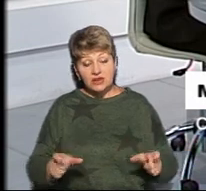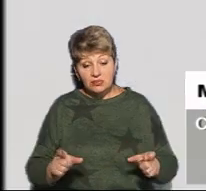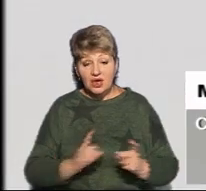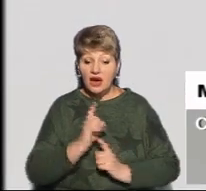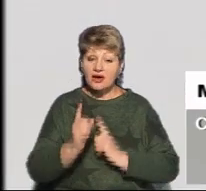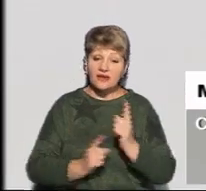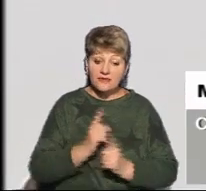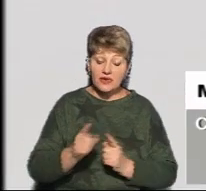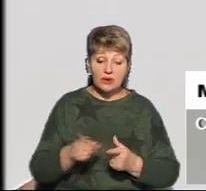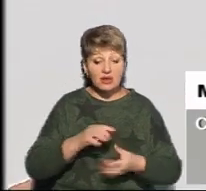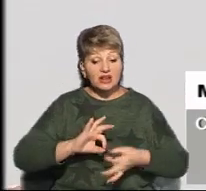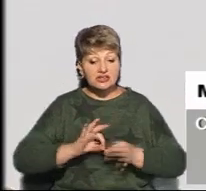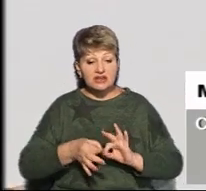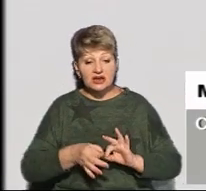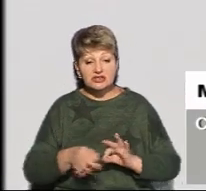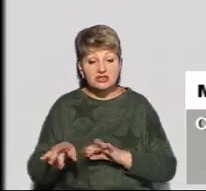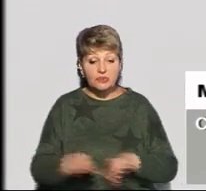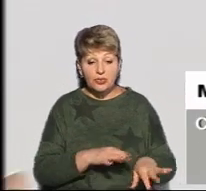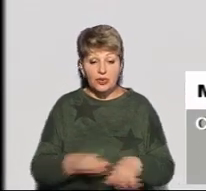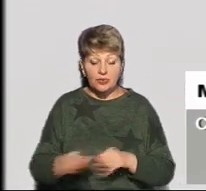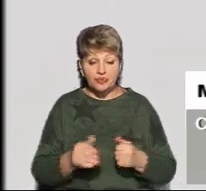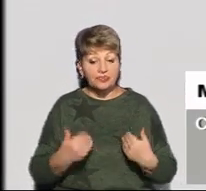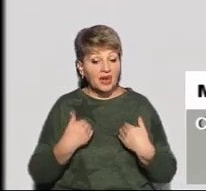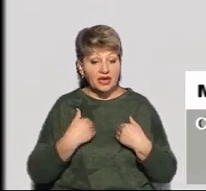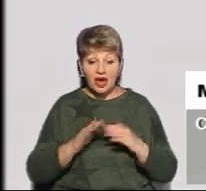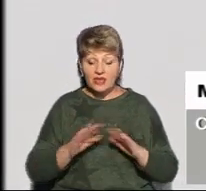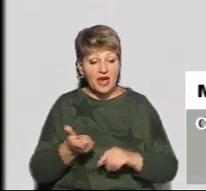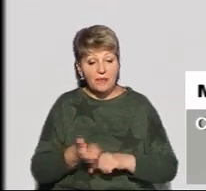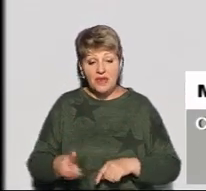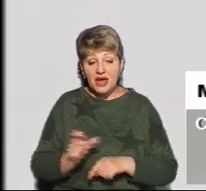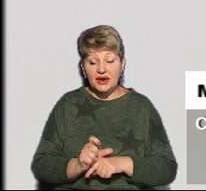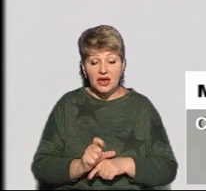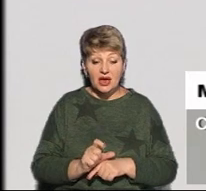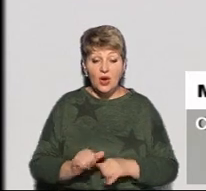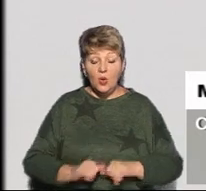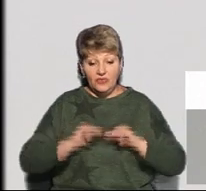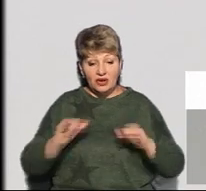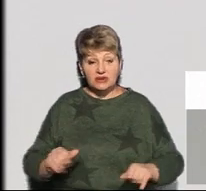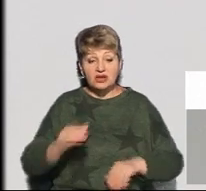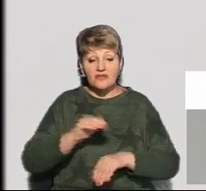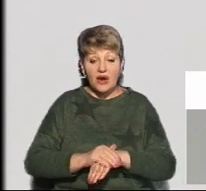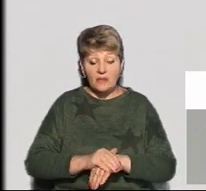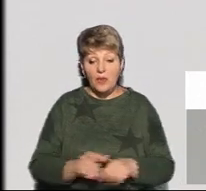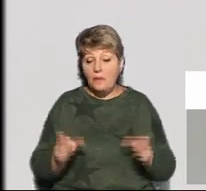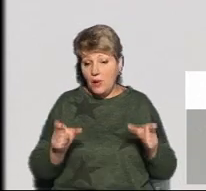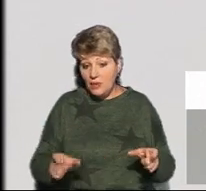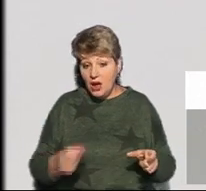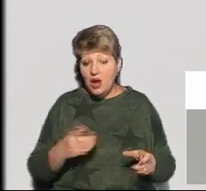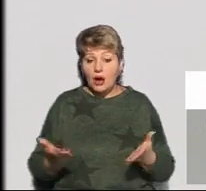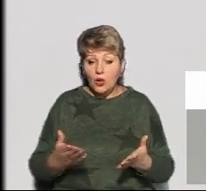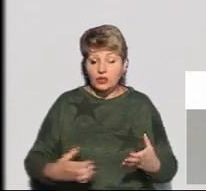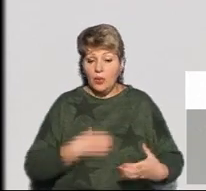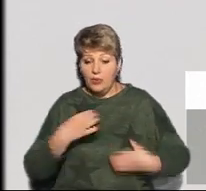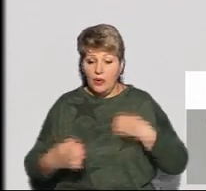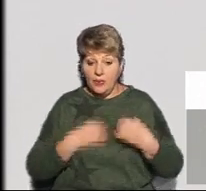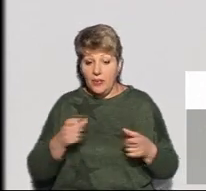процесу? Я б не перебільшував фактор пандемії. Все-таки у нас паніки щодо пандемії я так і не спостерігав.